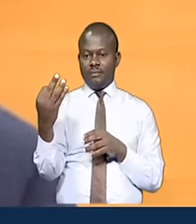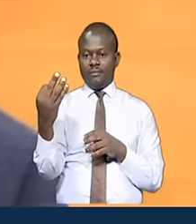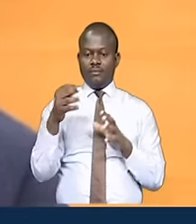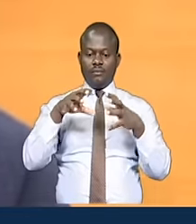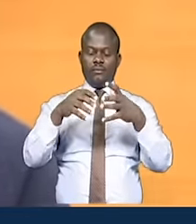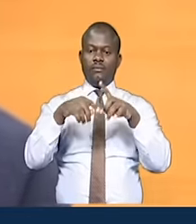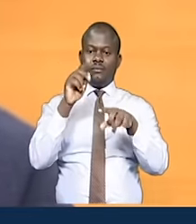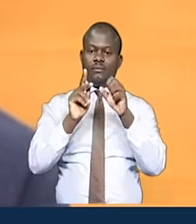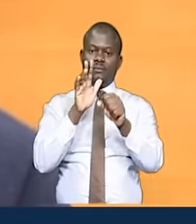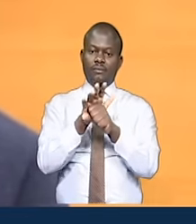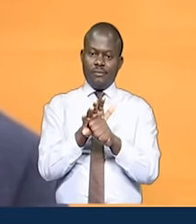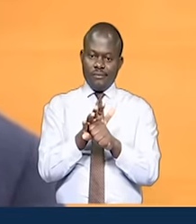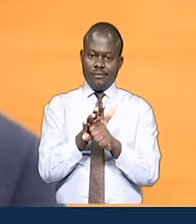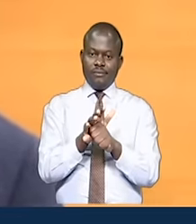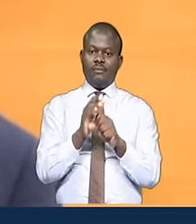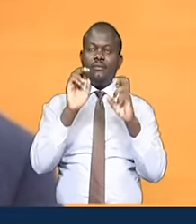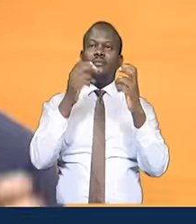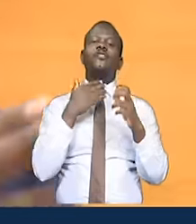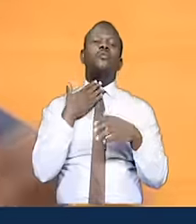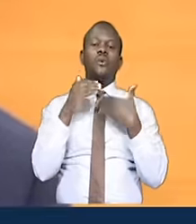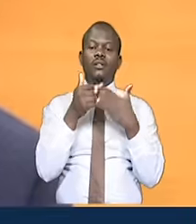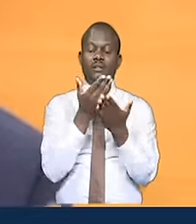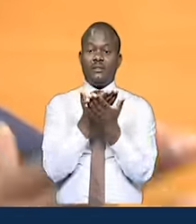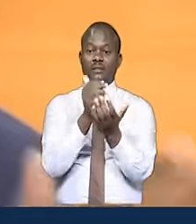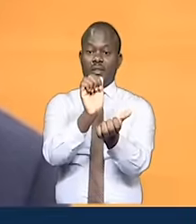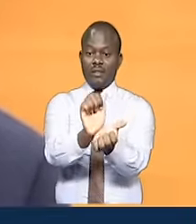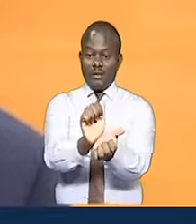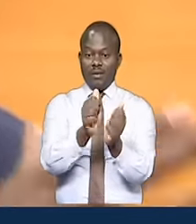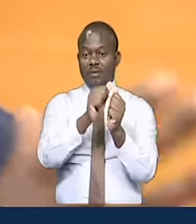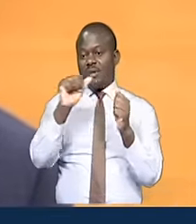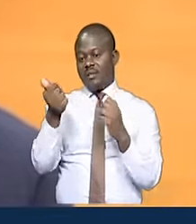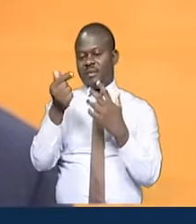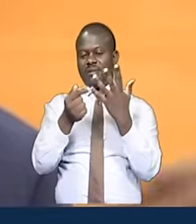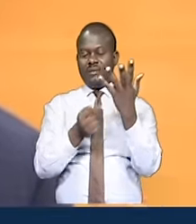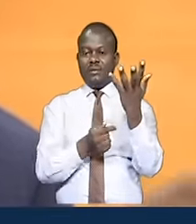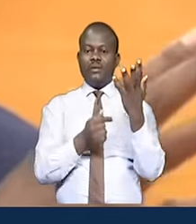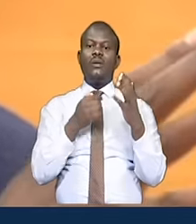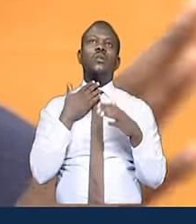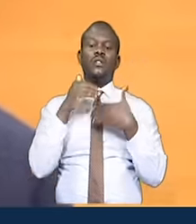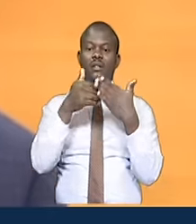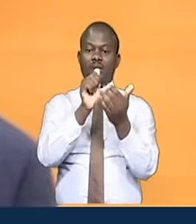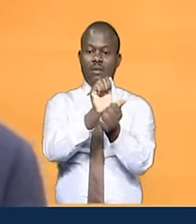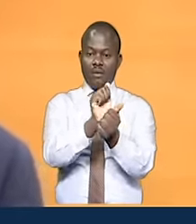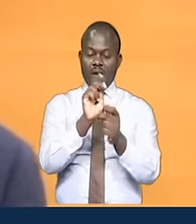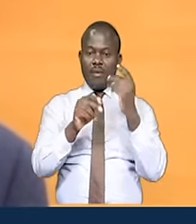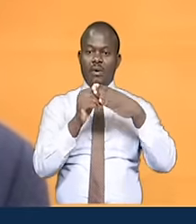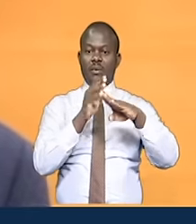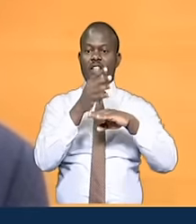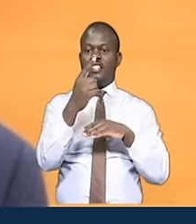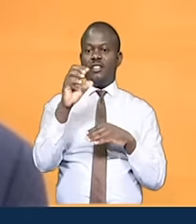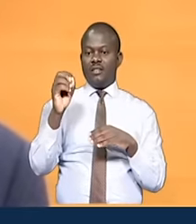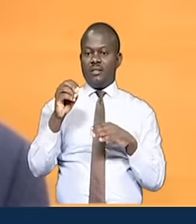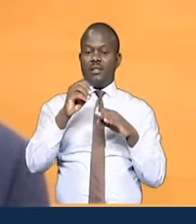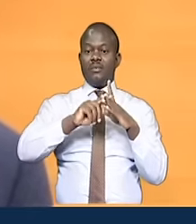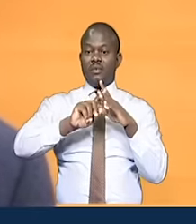umutwe w'iterabwoba ngo murashaka kusabira ibihano n'ibindi n'ibindi, ubwo urashaka guhana 100,000 by'impunzi